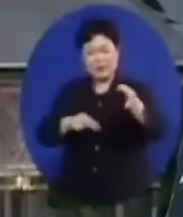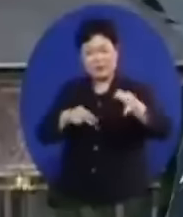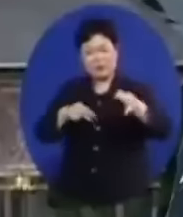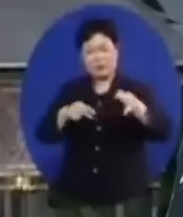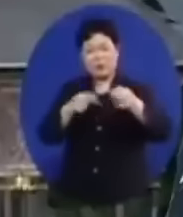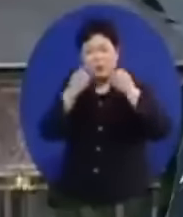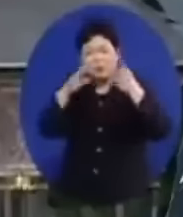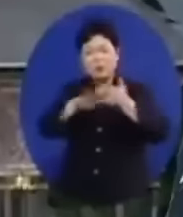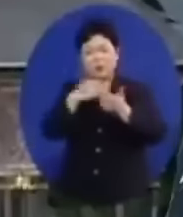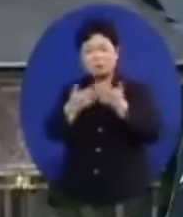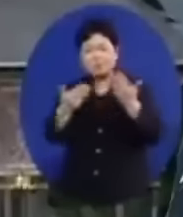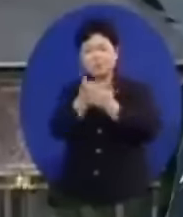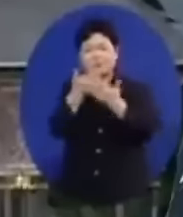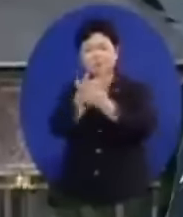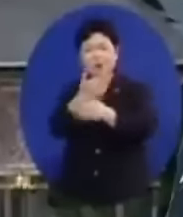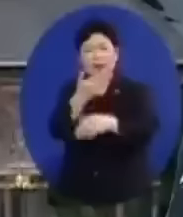개발하는데